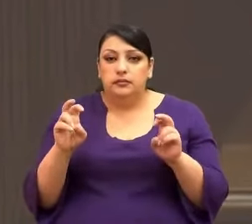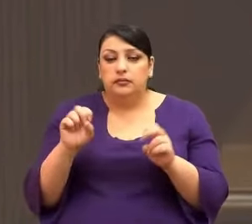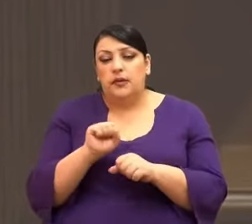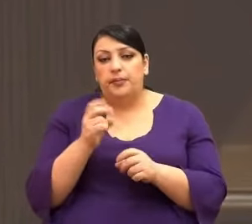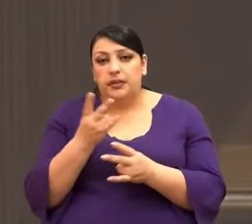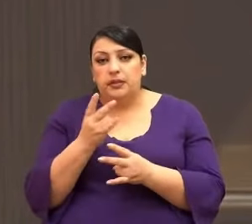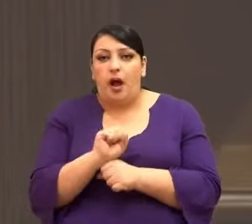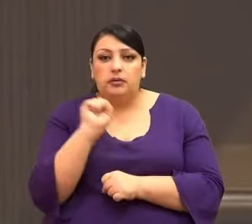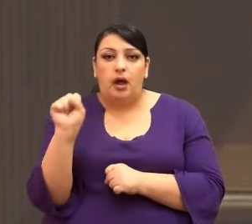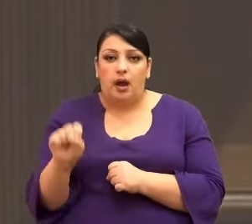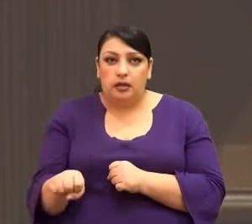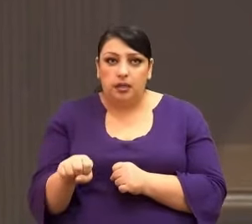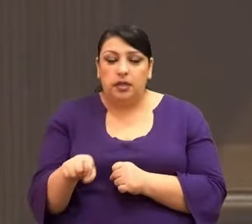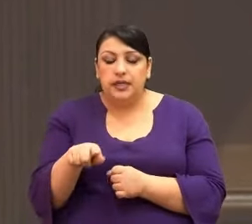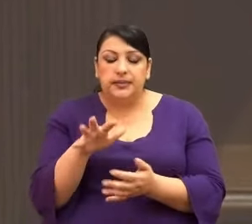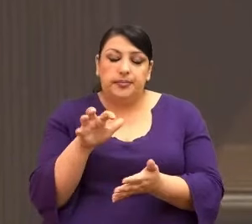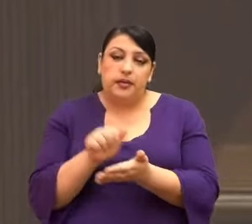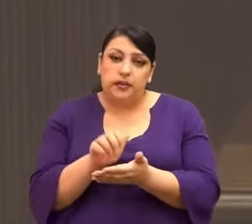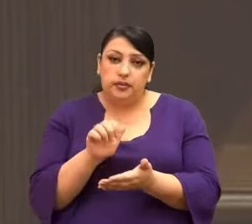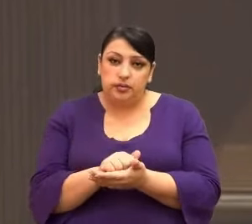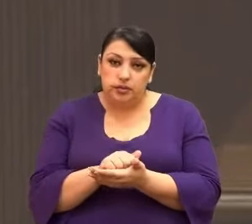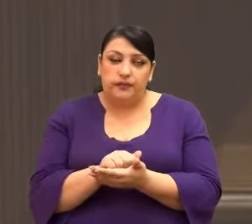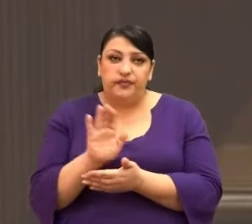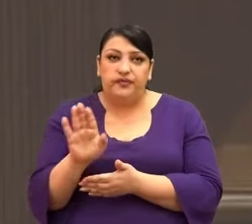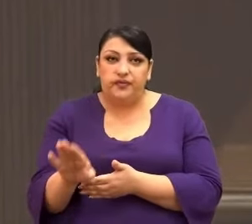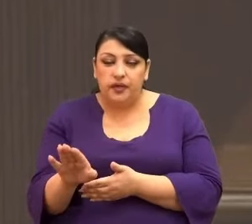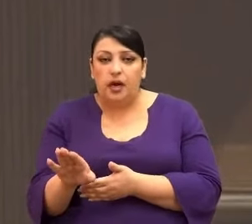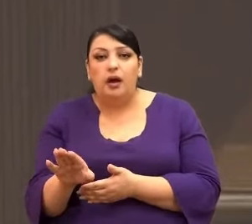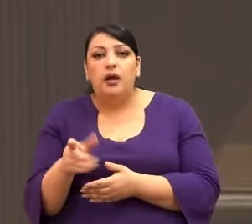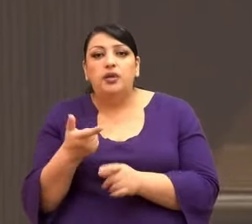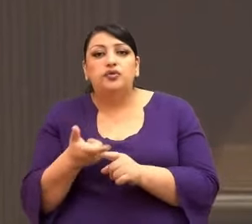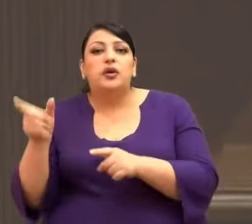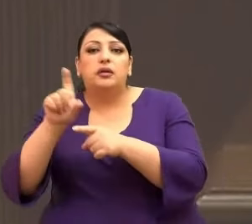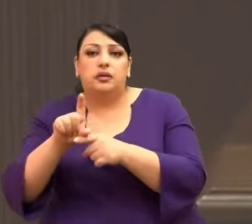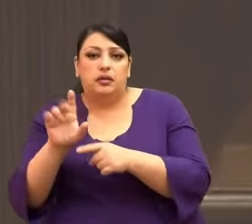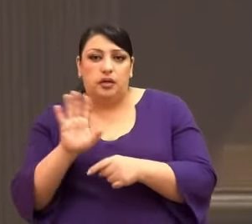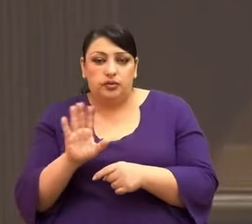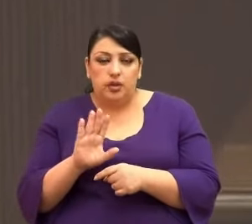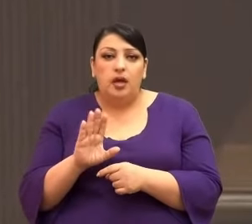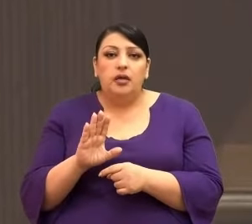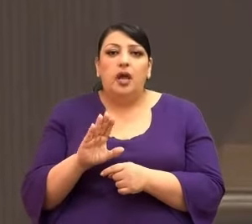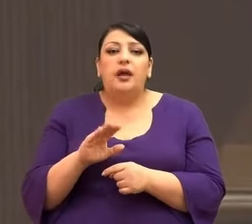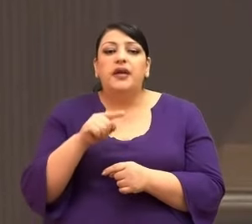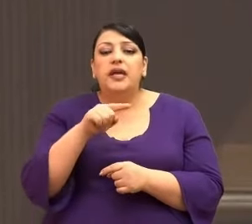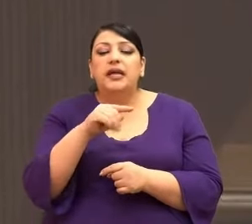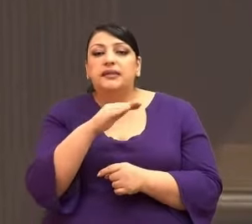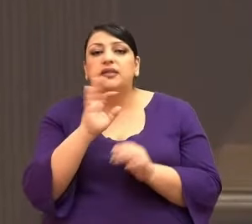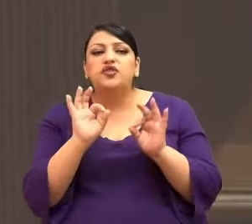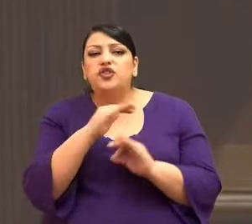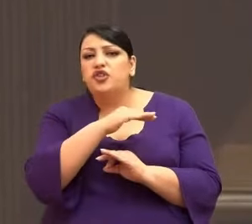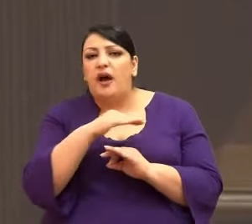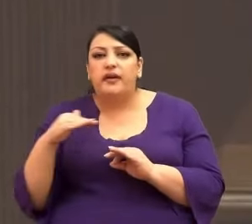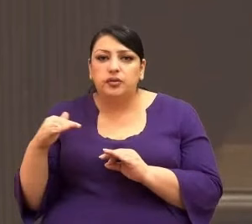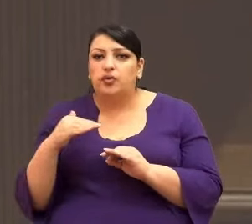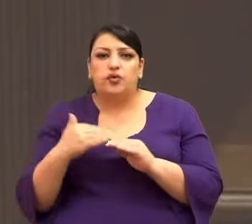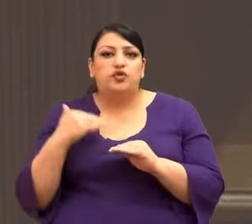հաղթահարման պարագայում, այս դեպքում զբաղվածության վրա ազդեցությունները չեն գերազանցում, չեն հատում այդ էականության շեմը։ Դրա համար եմ ես ձեզ պատասխանում,